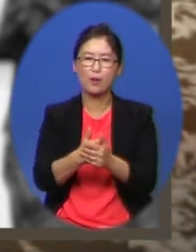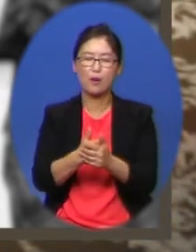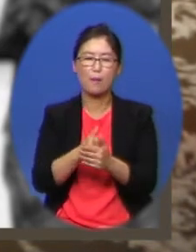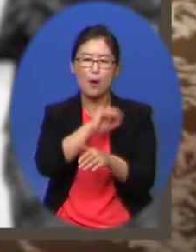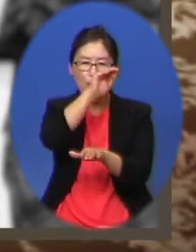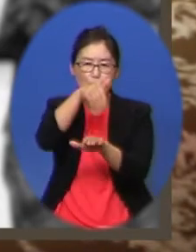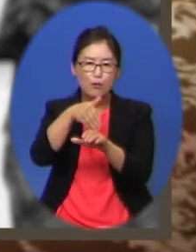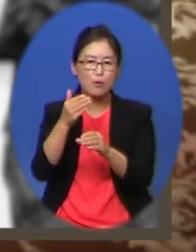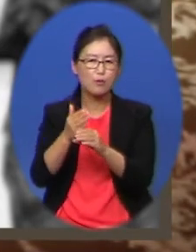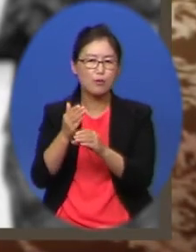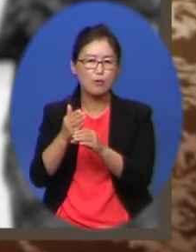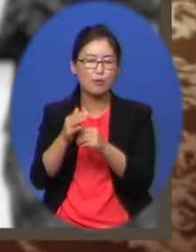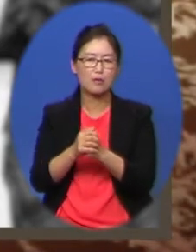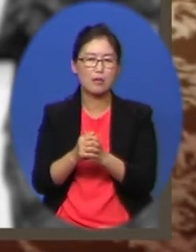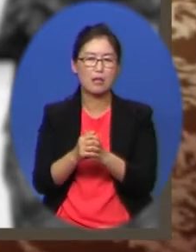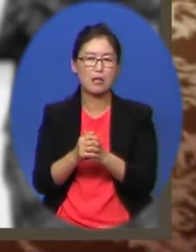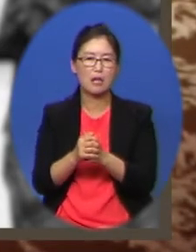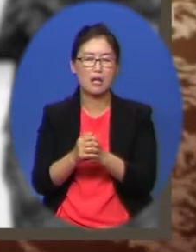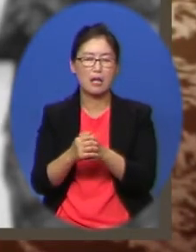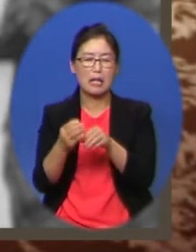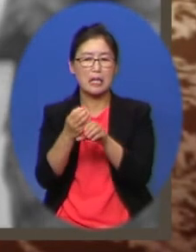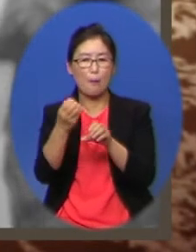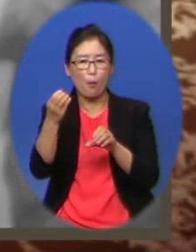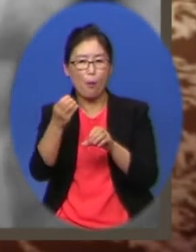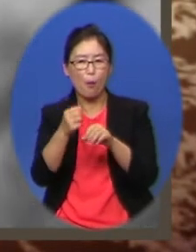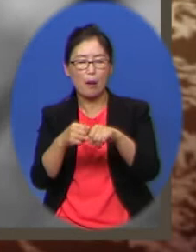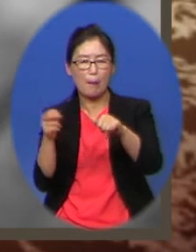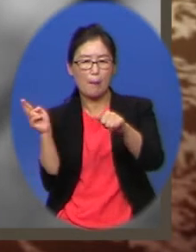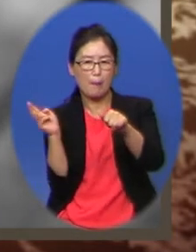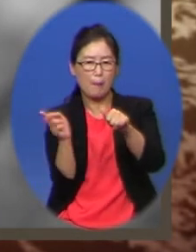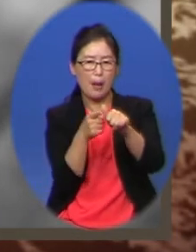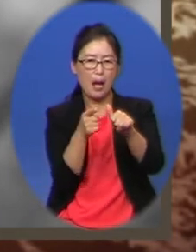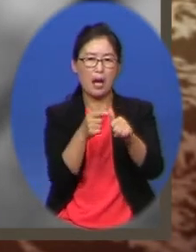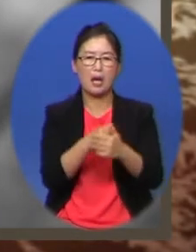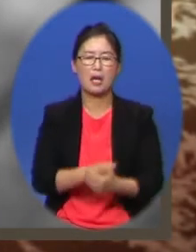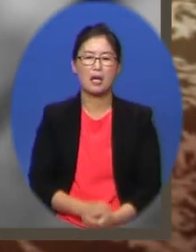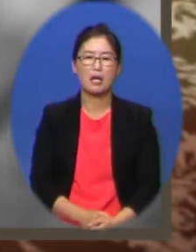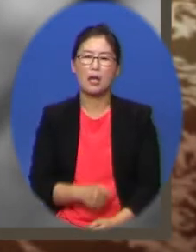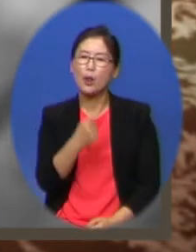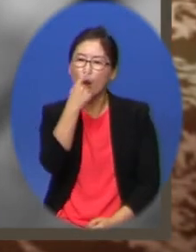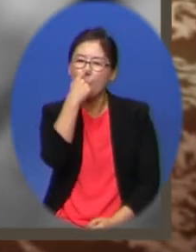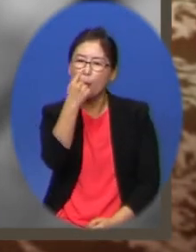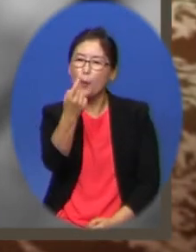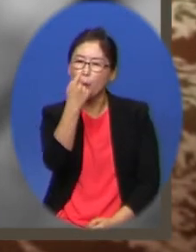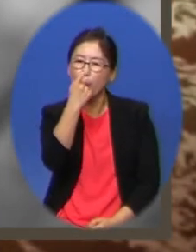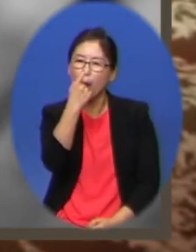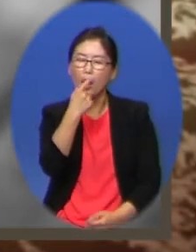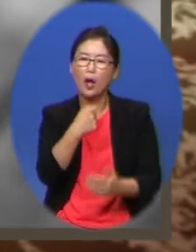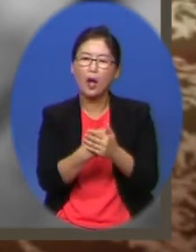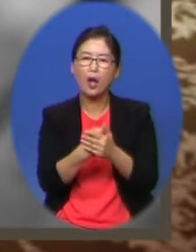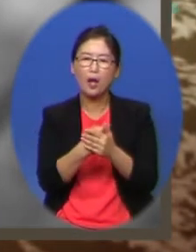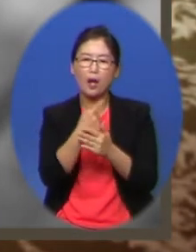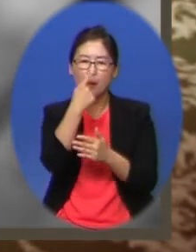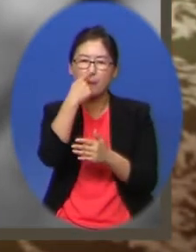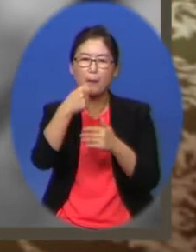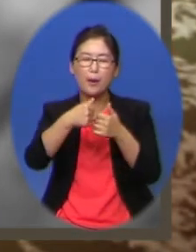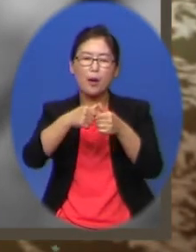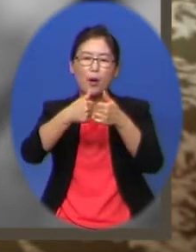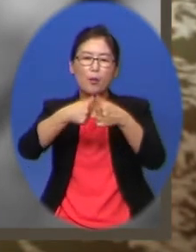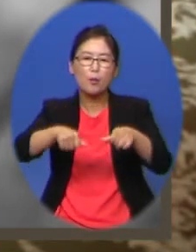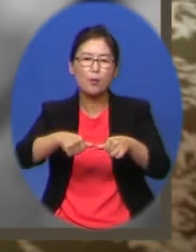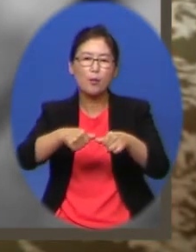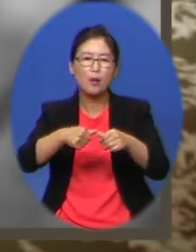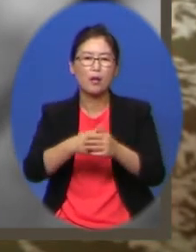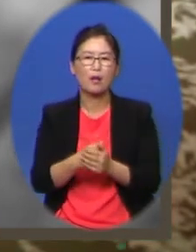중 진압봉에 콧등을 맞았다. 치료를 받았지만 코뼈가 함몰되고 코가 비뚤어져